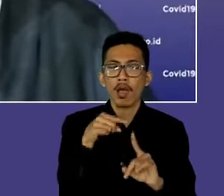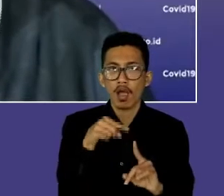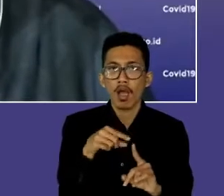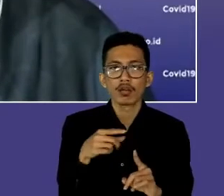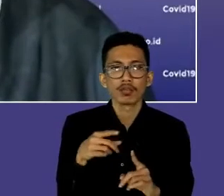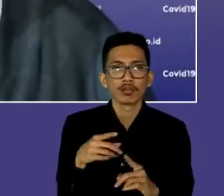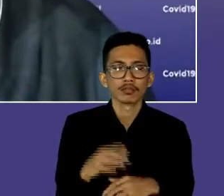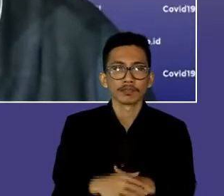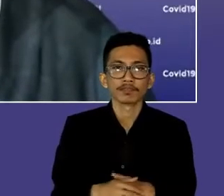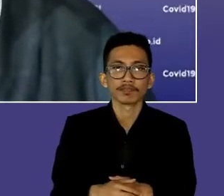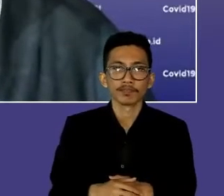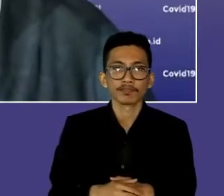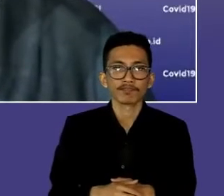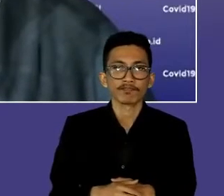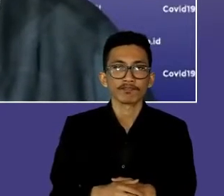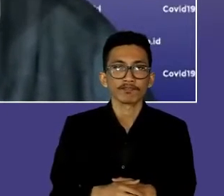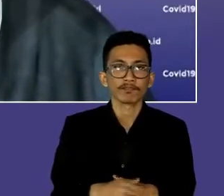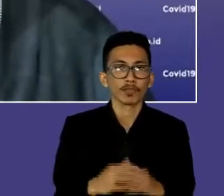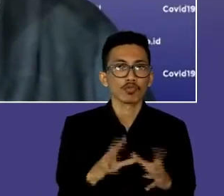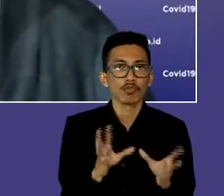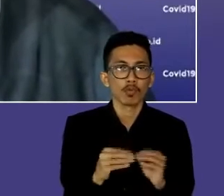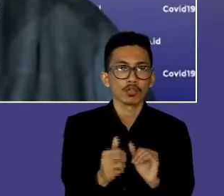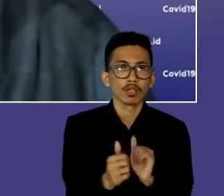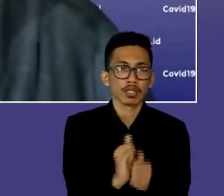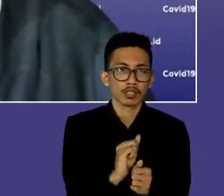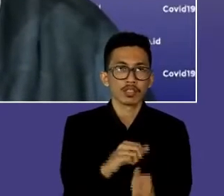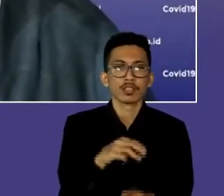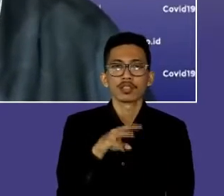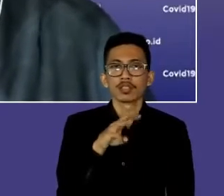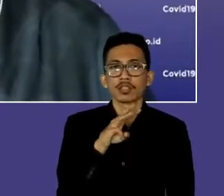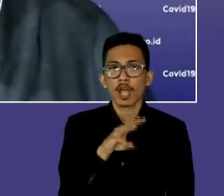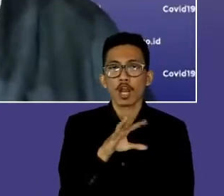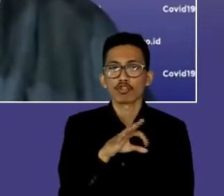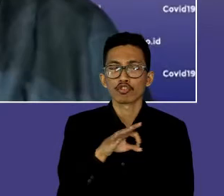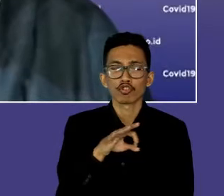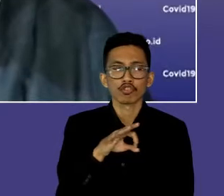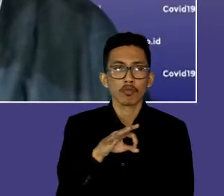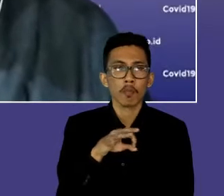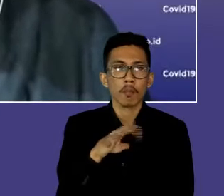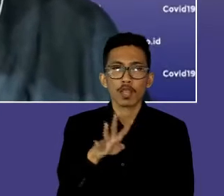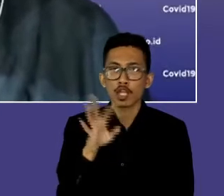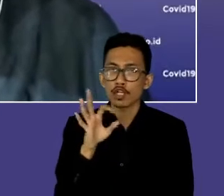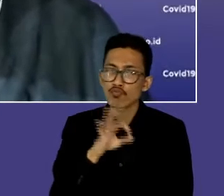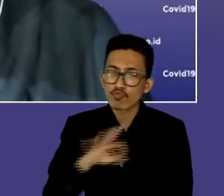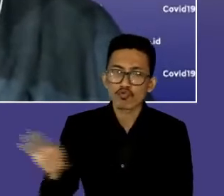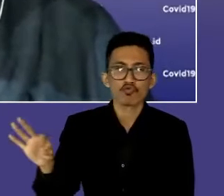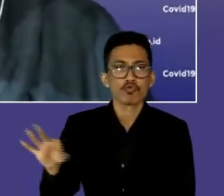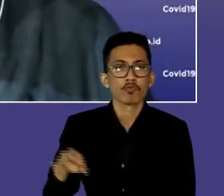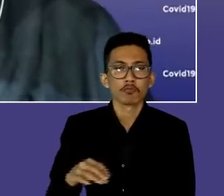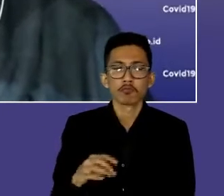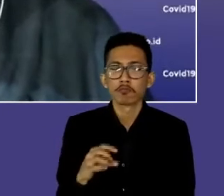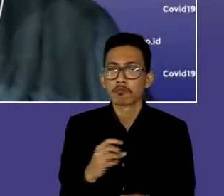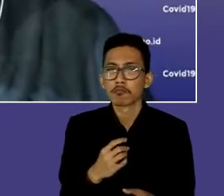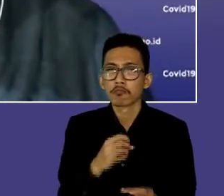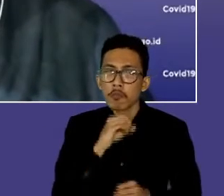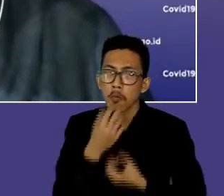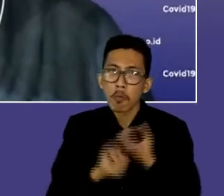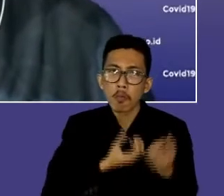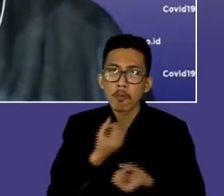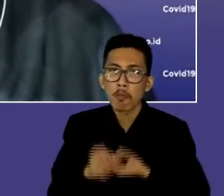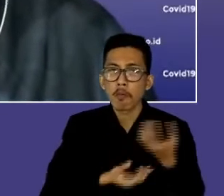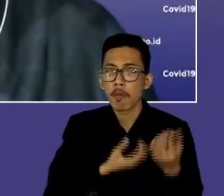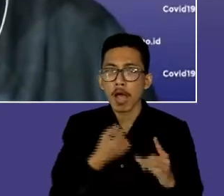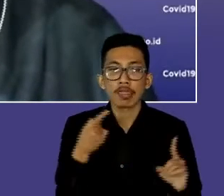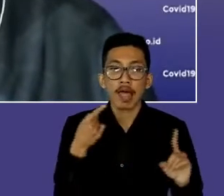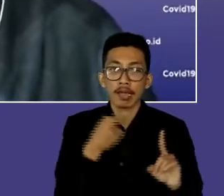Inmendagri, setiap Pemda diberikan target jumlah testing sebanyak 324.000 bla bla bla orang per hari. Sebetulnya targetnya bisa tercapai